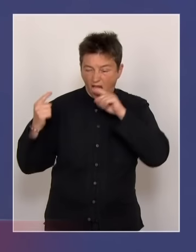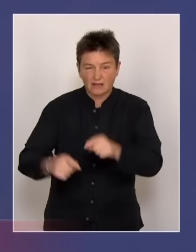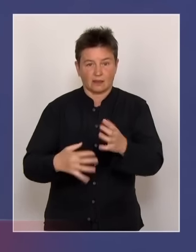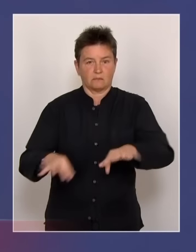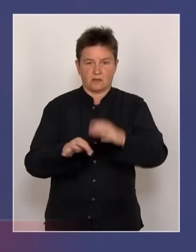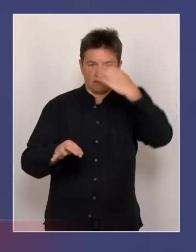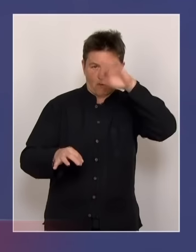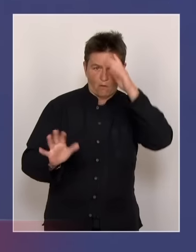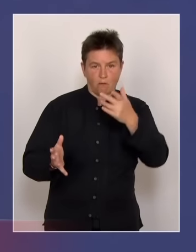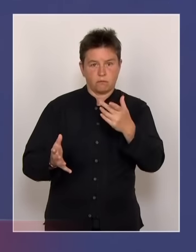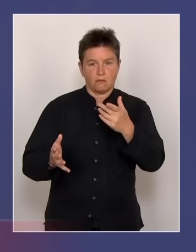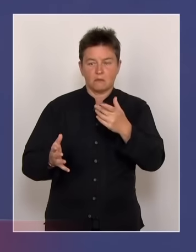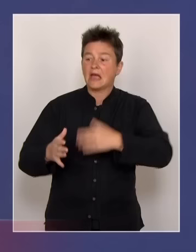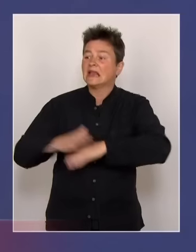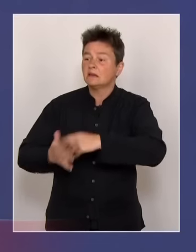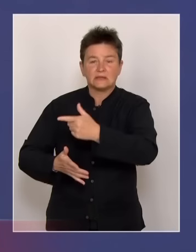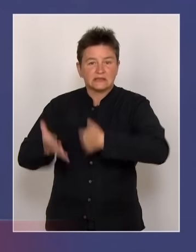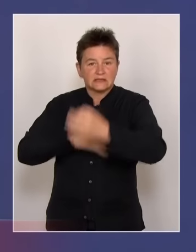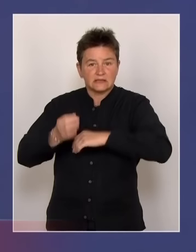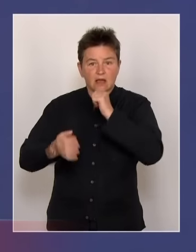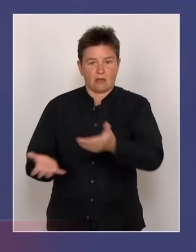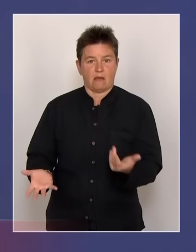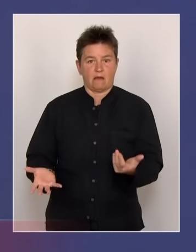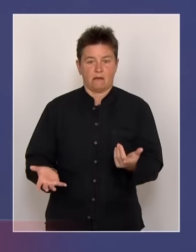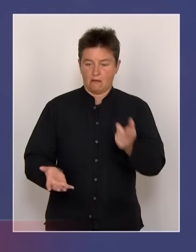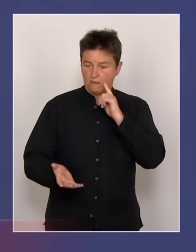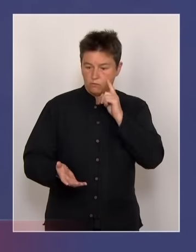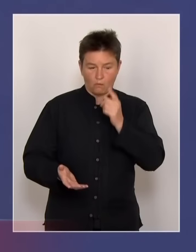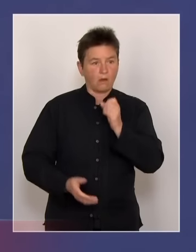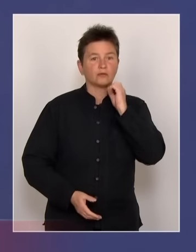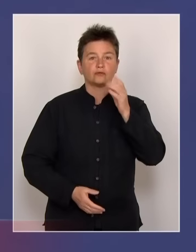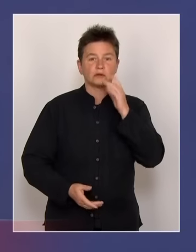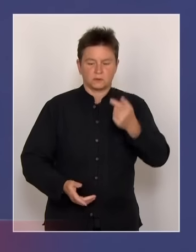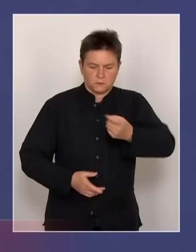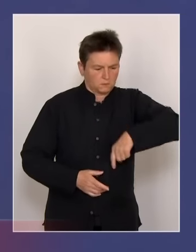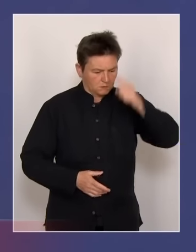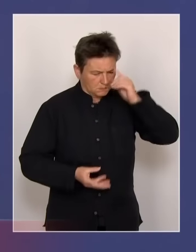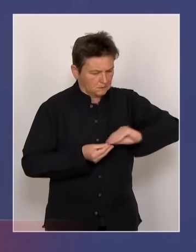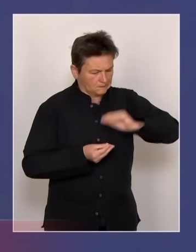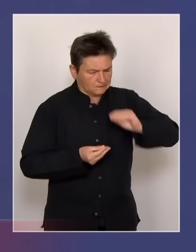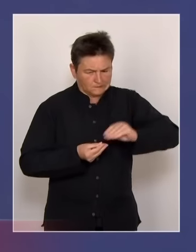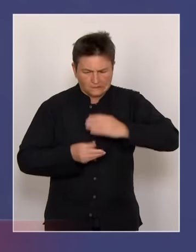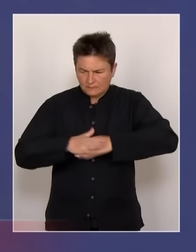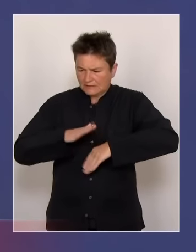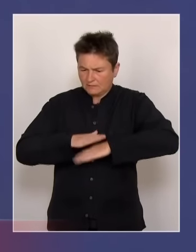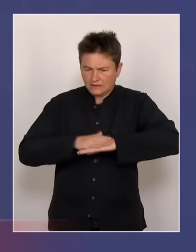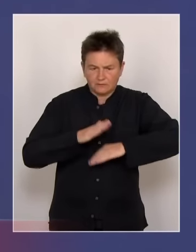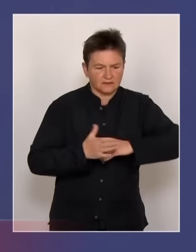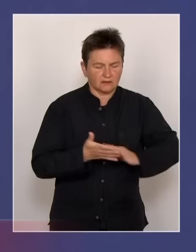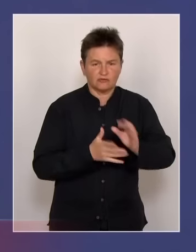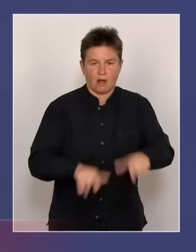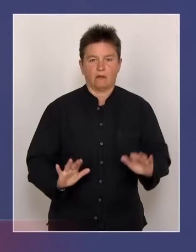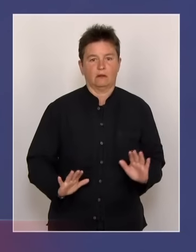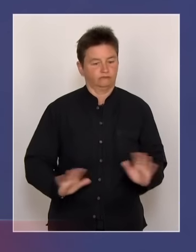ne veut plus nous dire quelle est sa limite. Pourquoi chaque matin devrions-nous dire, nous, quelles sont toutes nos limites stratégiquement ?